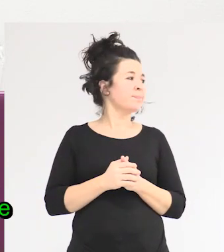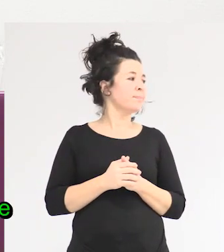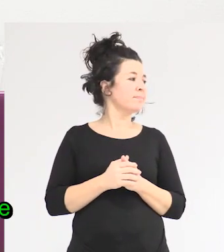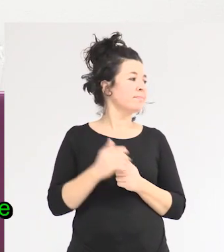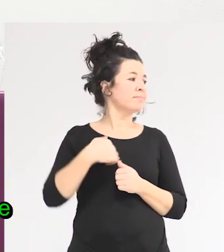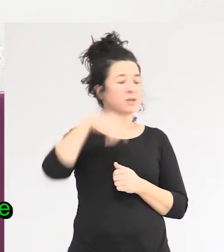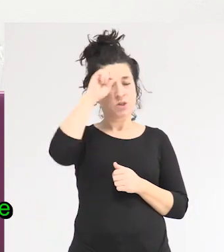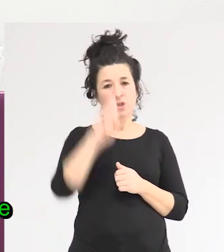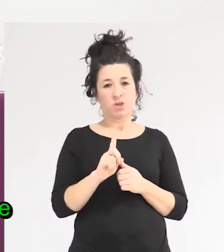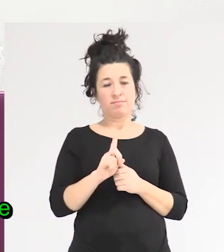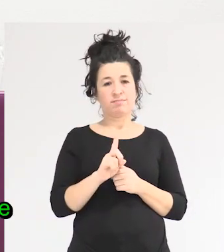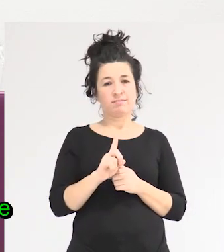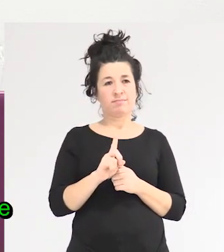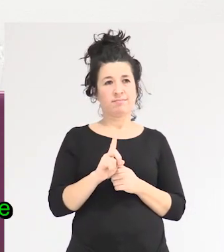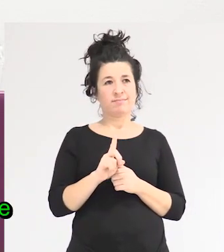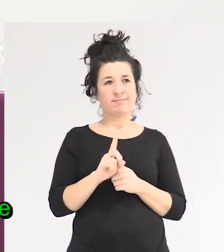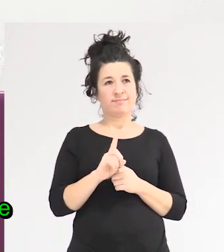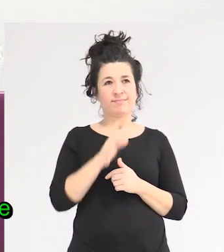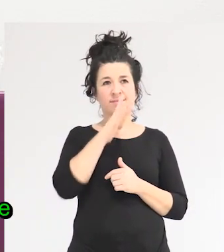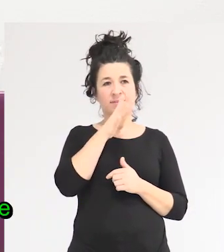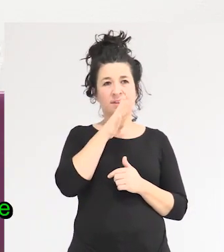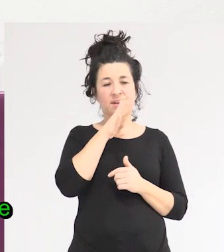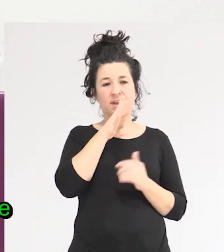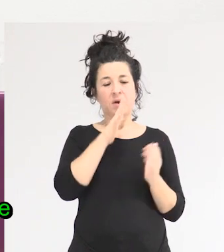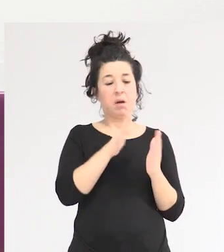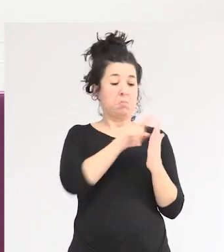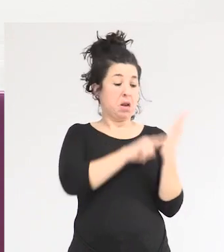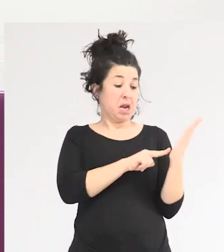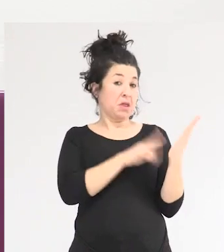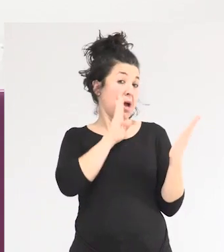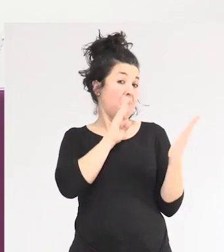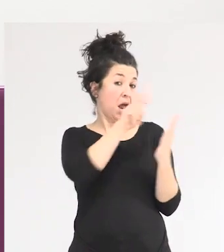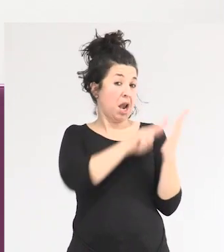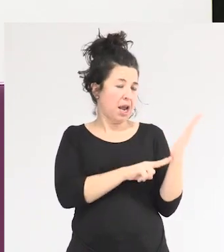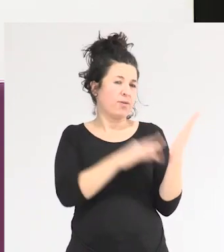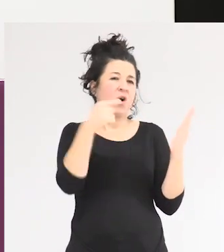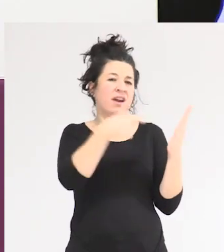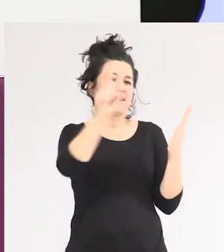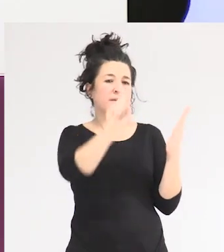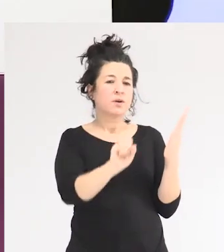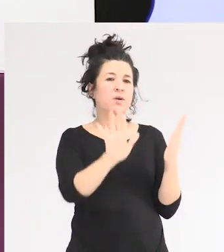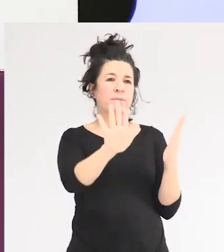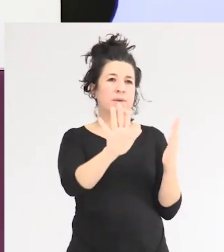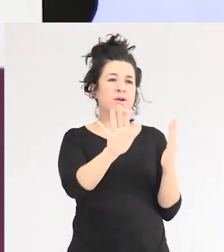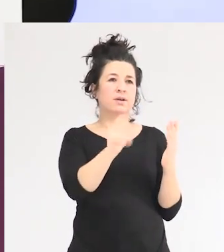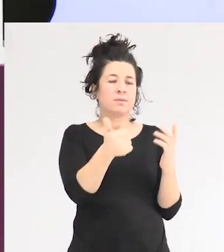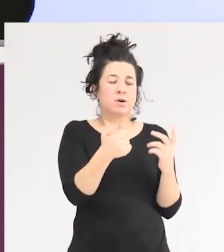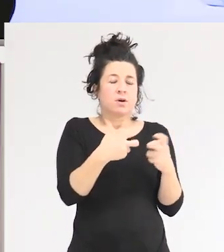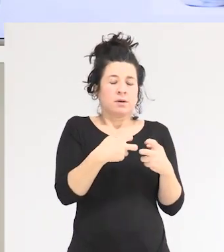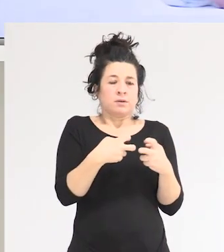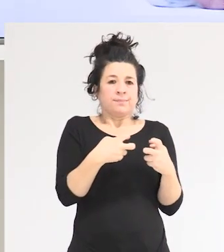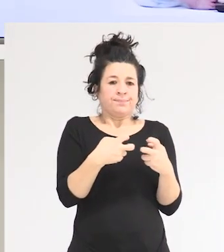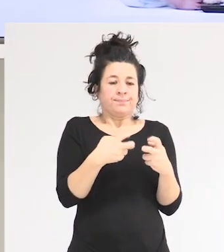Ez dakit, bueno, orain irakurri duena ere ez da negatiboa, ez? Baina baitz egiten digula, ba, tentsio horri buruz,